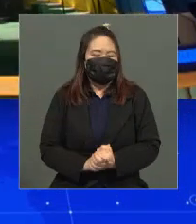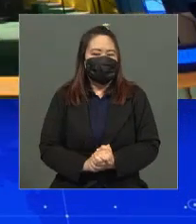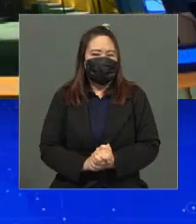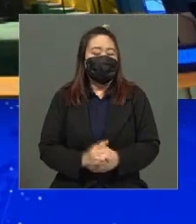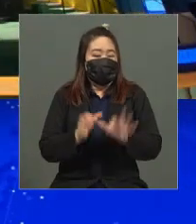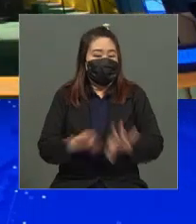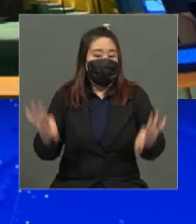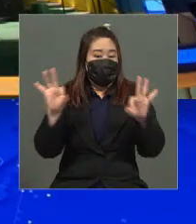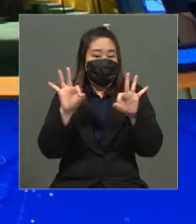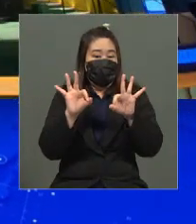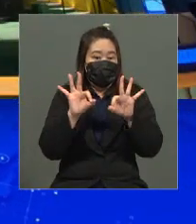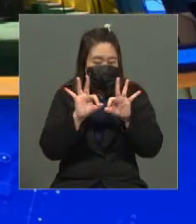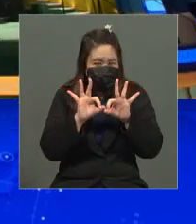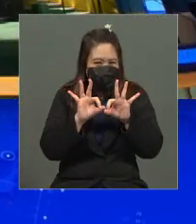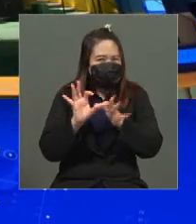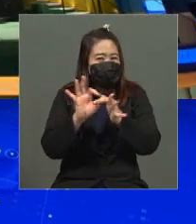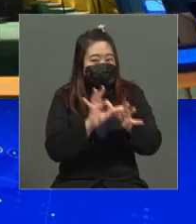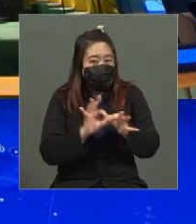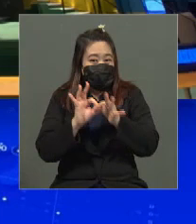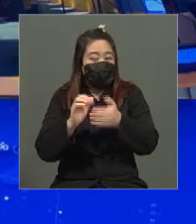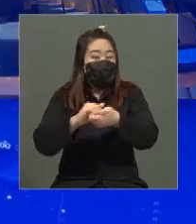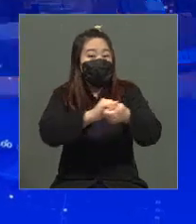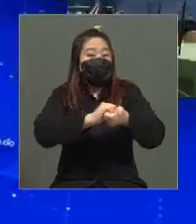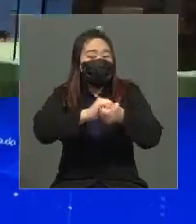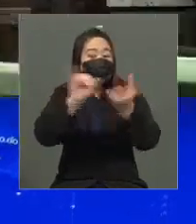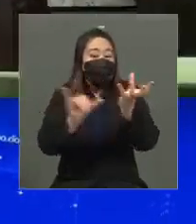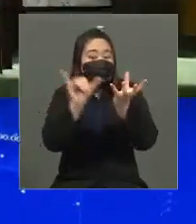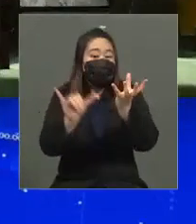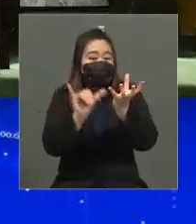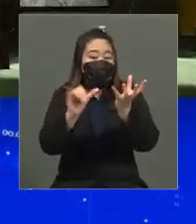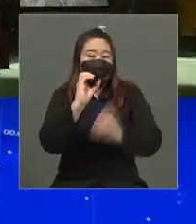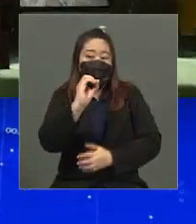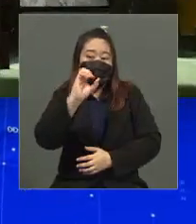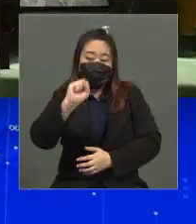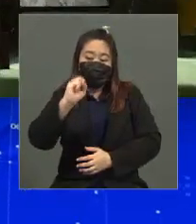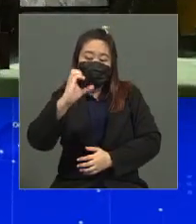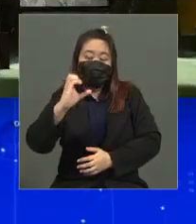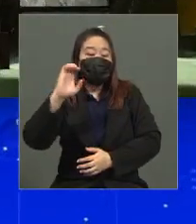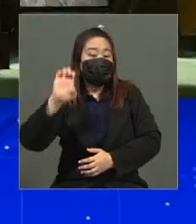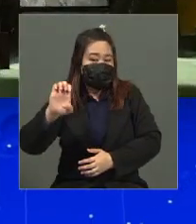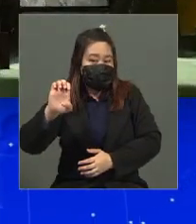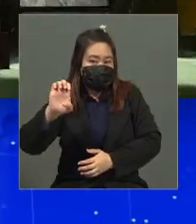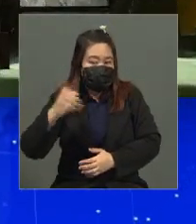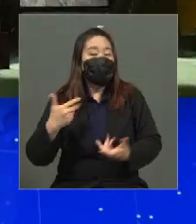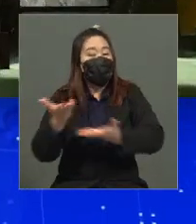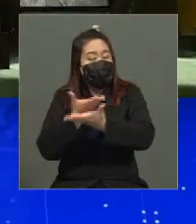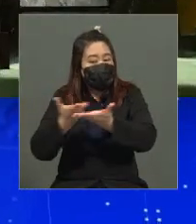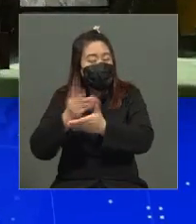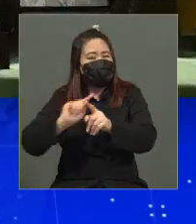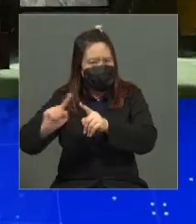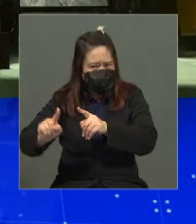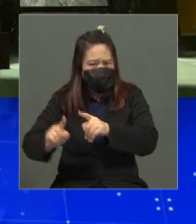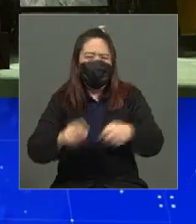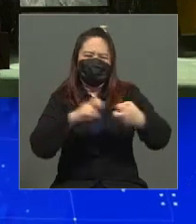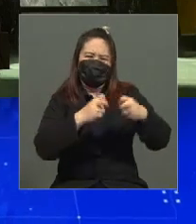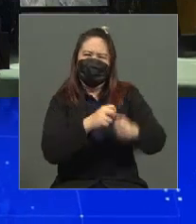โดยเฉพาะองกาศว่ด้ความมนคงและความรมมอใน EUROด้ OSCE และกรอบเจราจานอมังดีเพื่อ